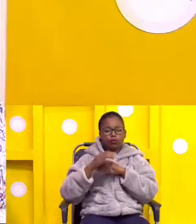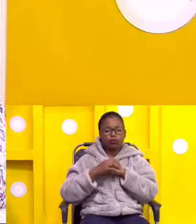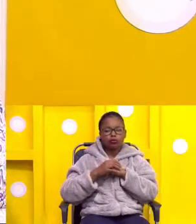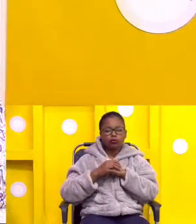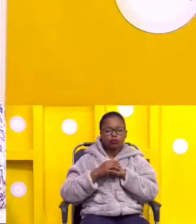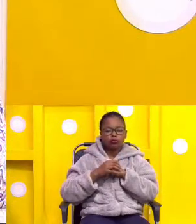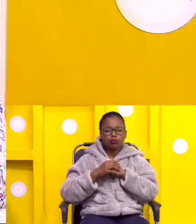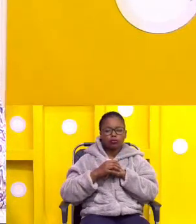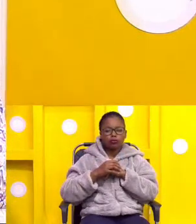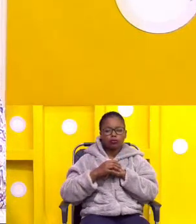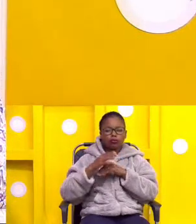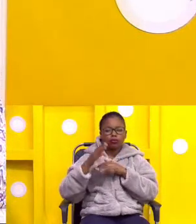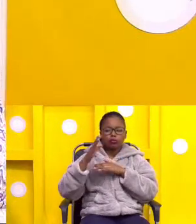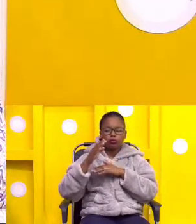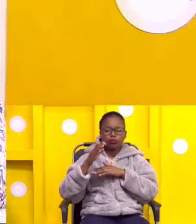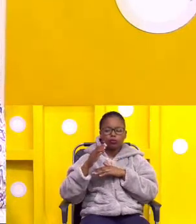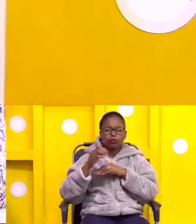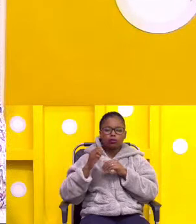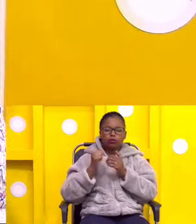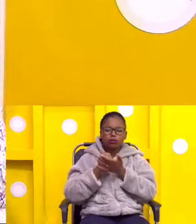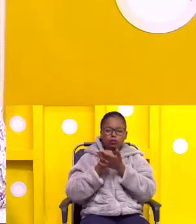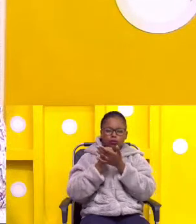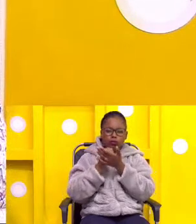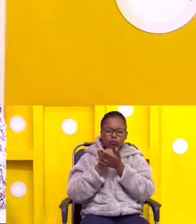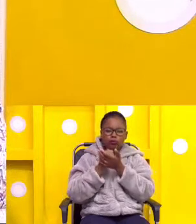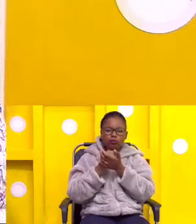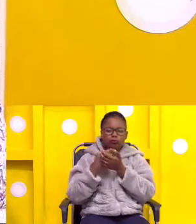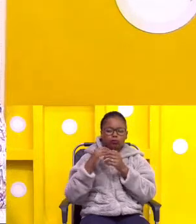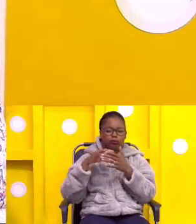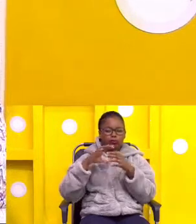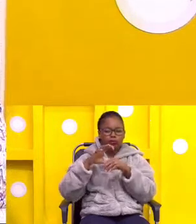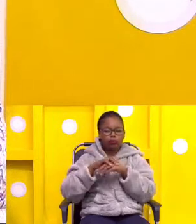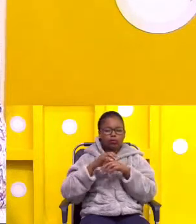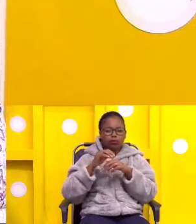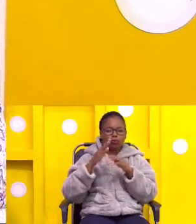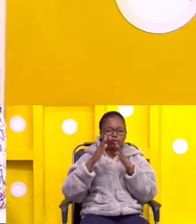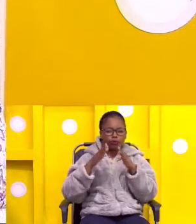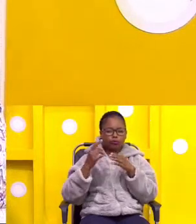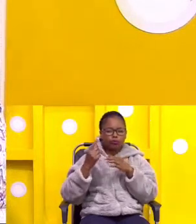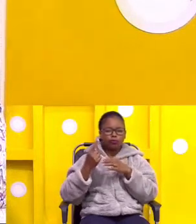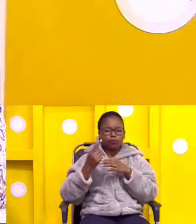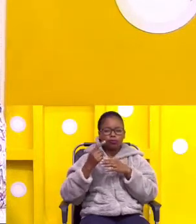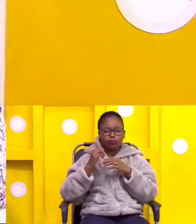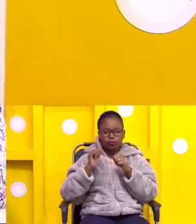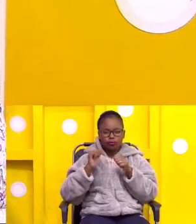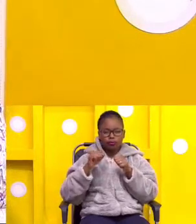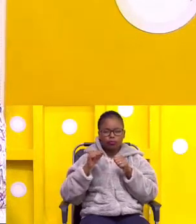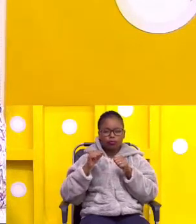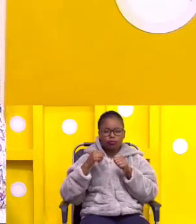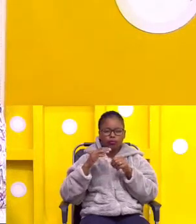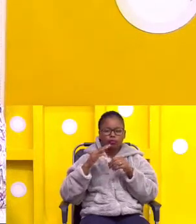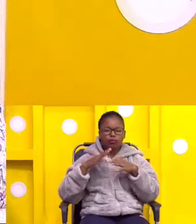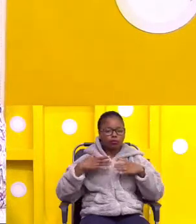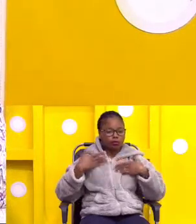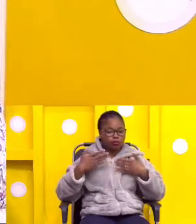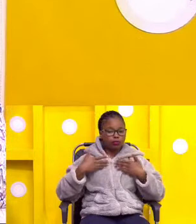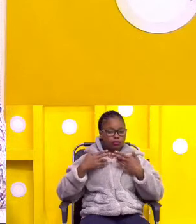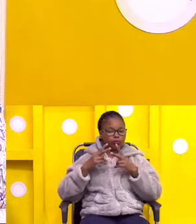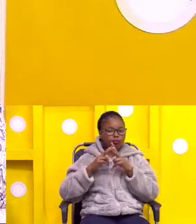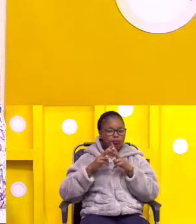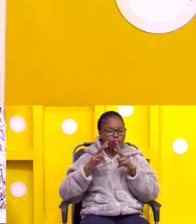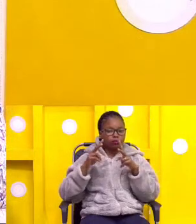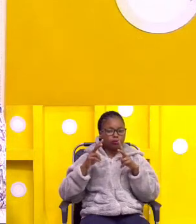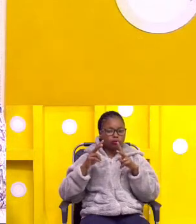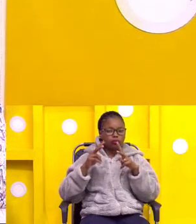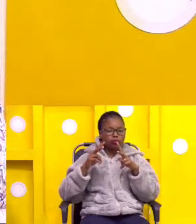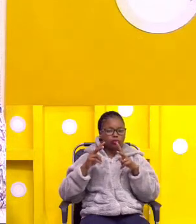Mwathani arotũiguĩrĩra tha. Ndĩrakorirwo nĩ mũndũ ũmwe na tũraranĩria ndĩrakena mũno.